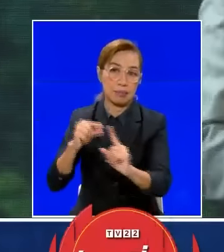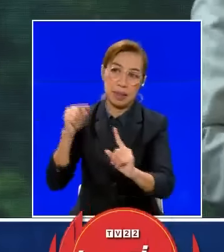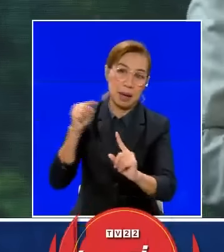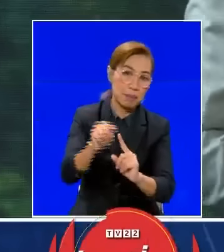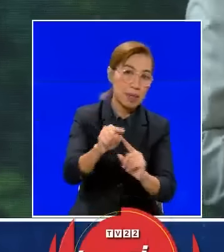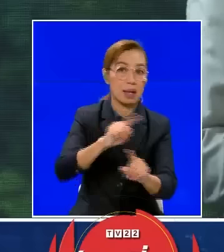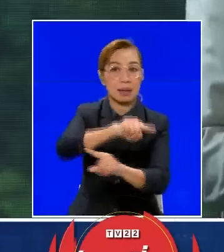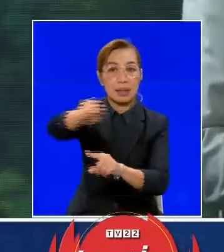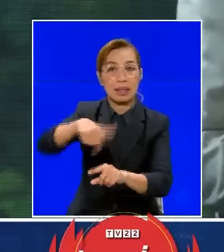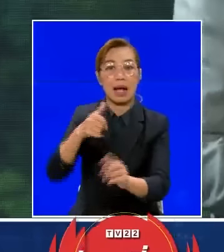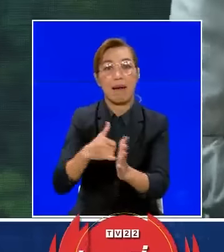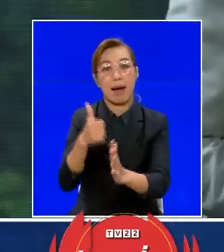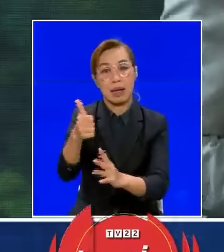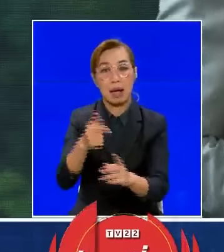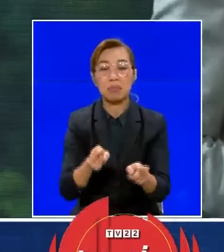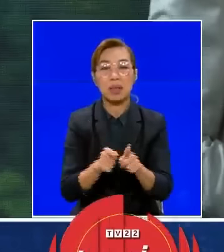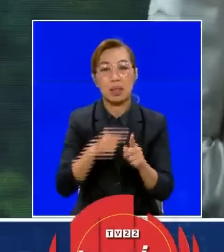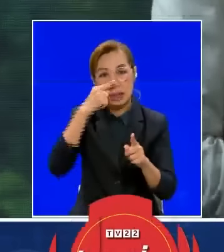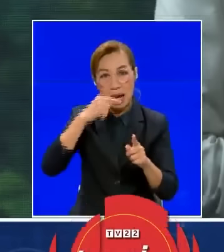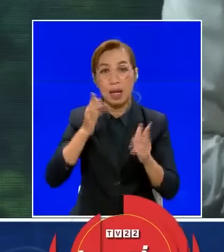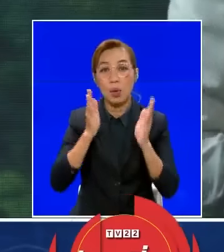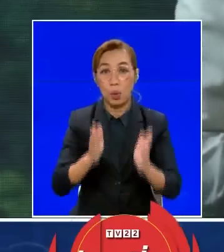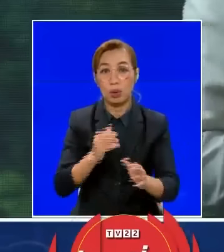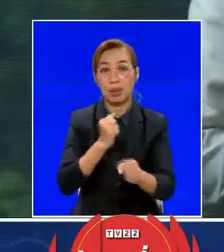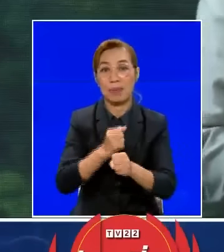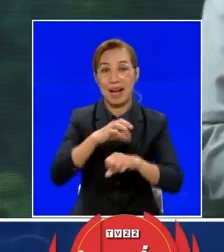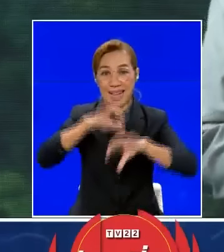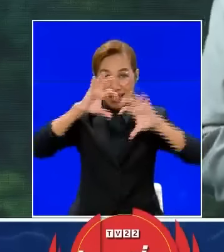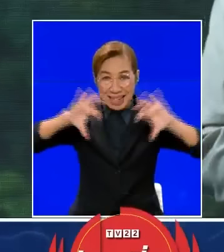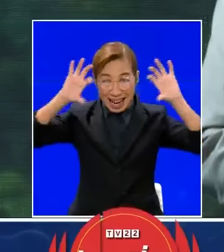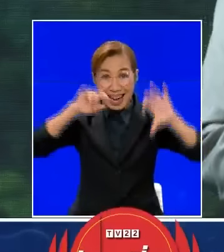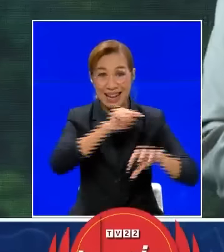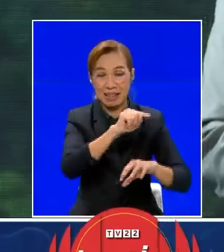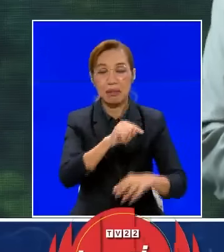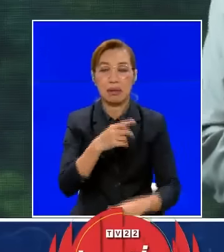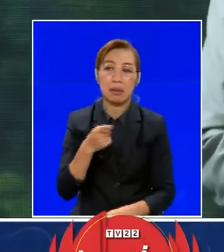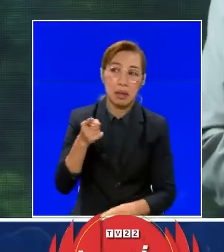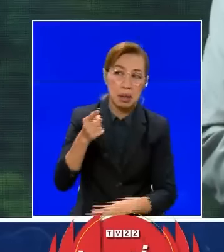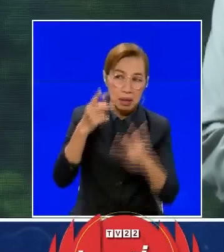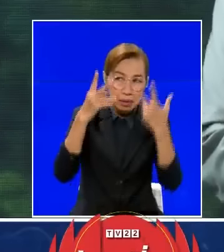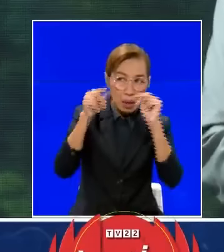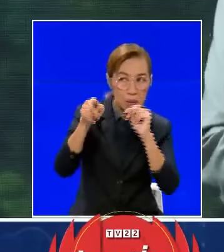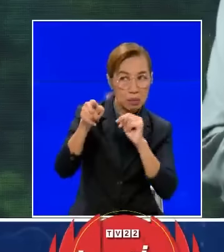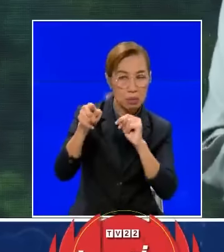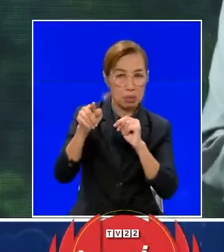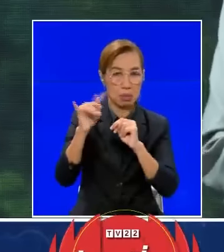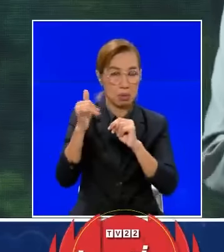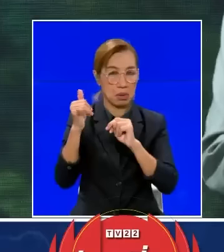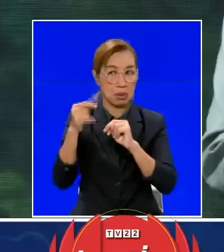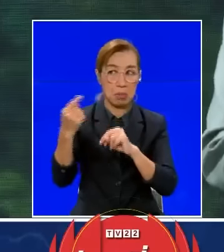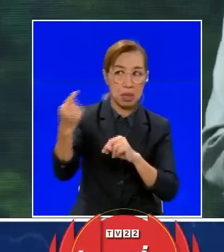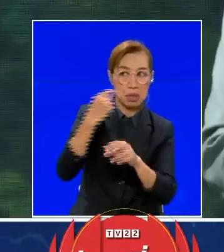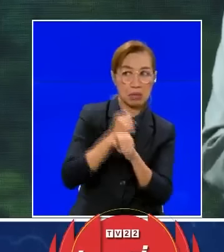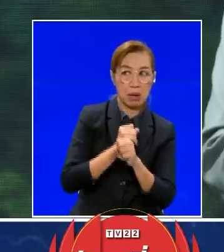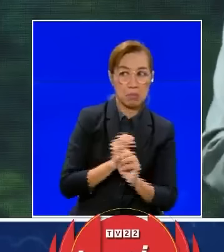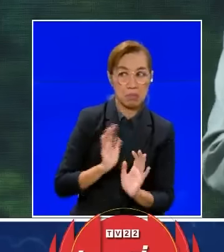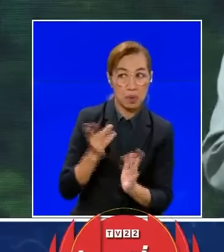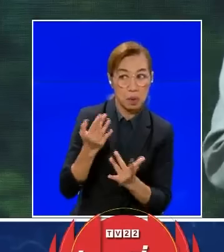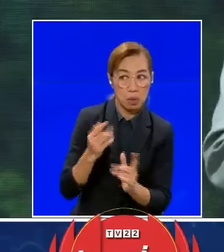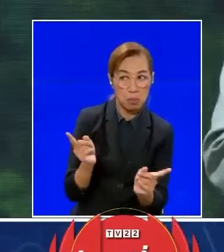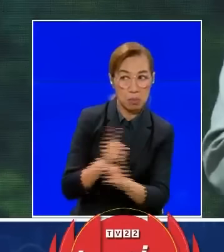แบบนี้เนี่ยข้าราชการไทยบางทีมัน เกียร์ว่างเหรอ เกียร์หน้าเกียร์ถอยหลังด้วยไงฮะเดี๋ยวจะเอ๊ะไม่แน่ใจแต่ถ้าเกิดจบเร็วก ็